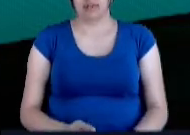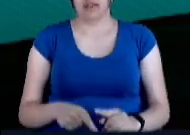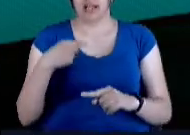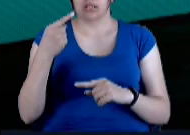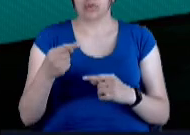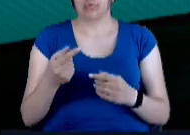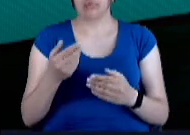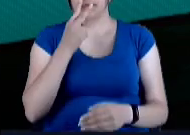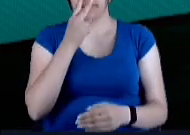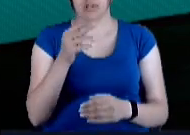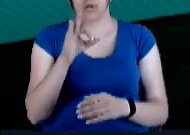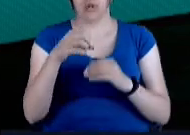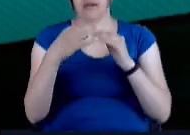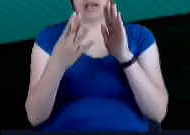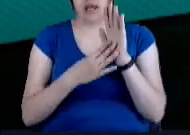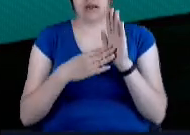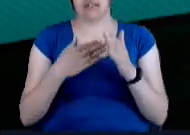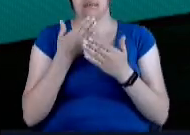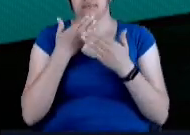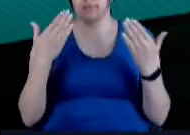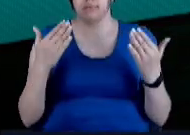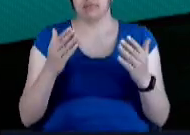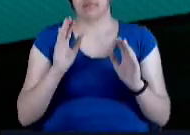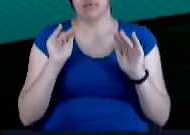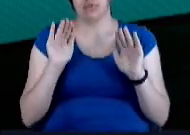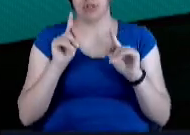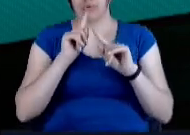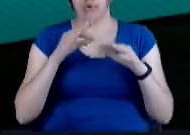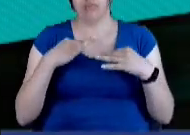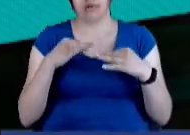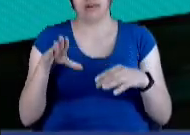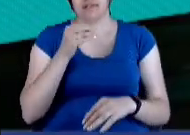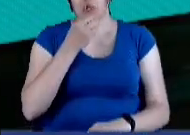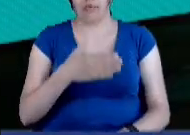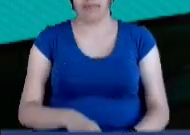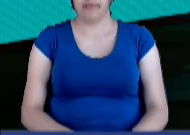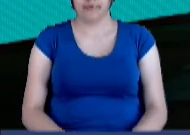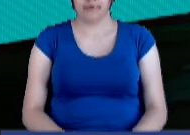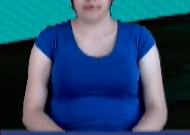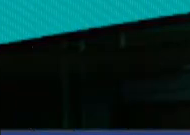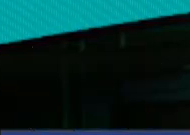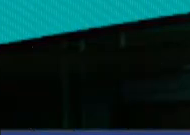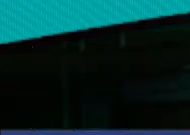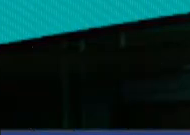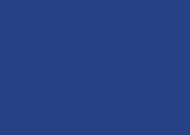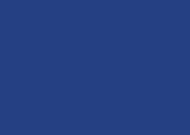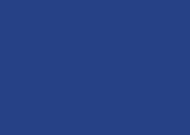Наступний випуск новин дивіться о 19:00. Я з вами прощаюся. Не будьте байдужими. На все добре.